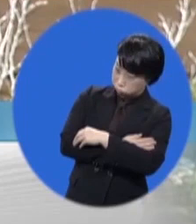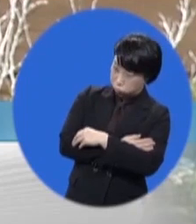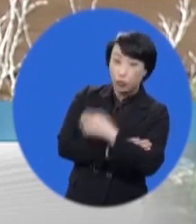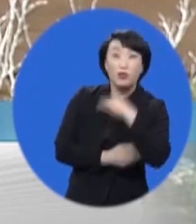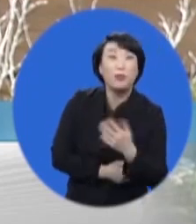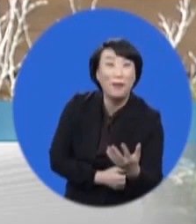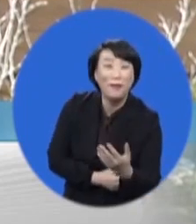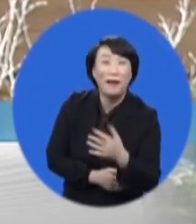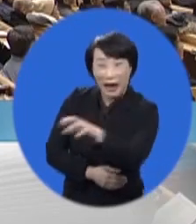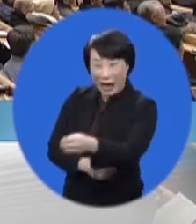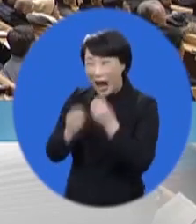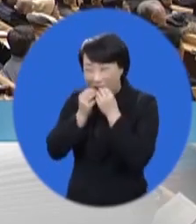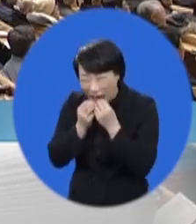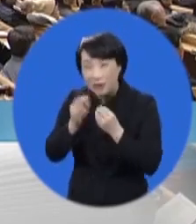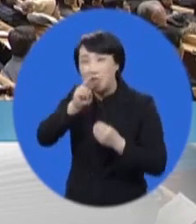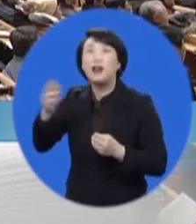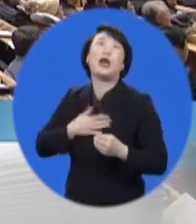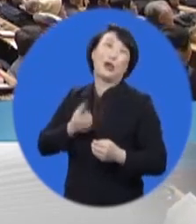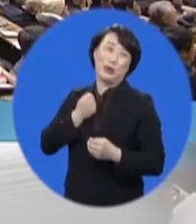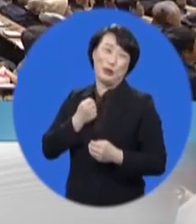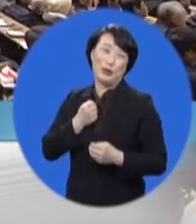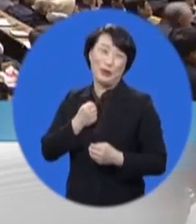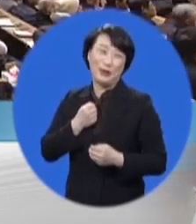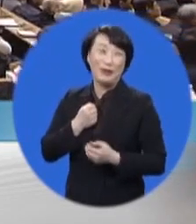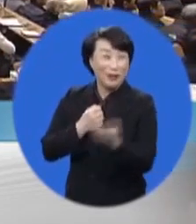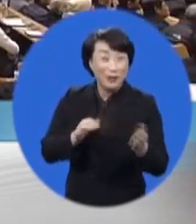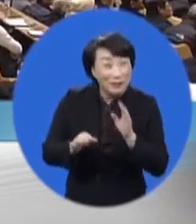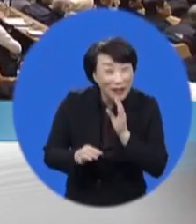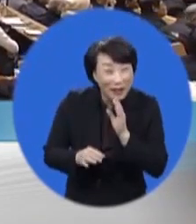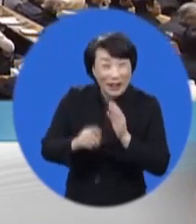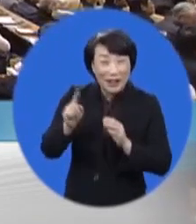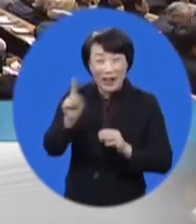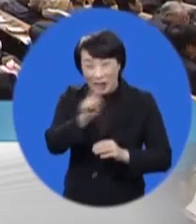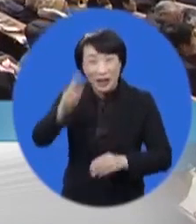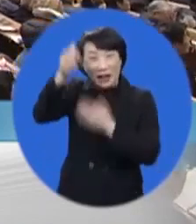있어? 먹어야 내 거요. 그러니까 우리가 아무리